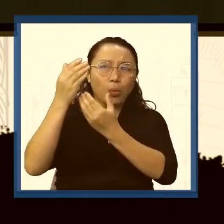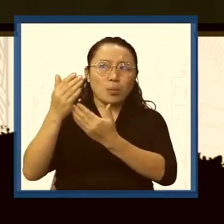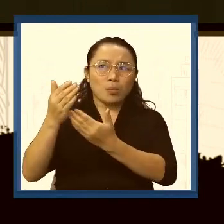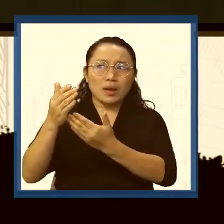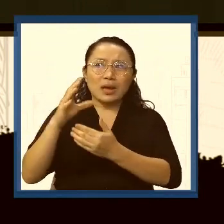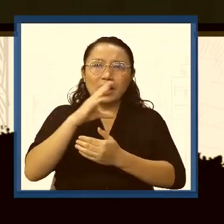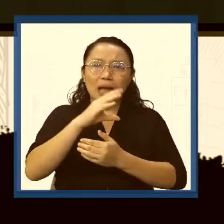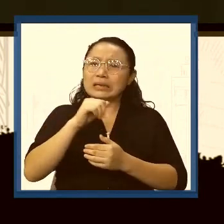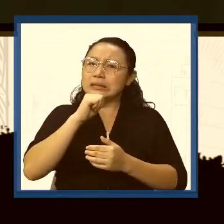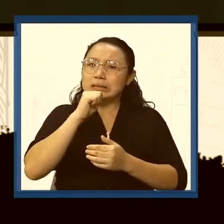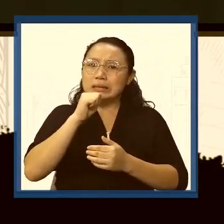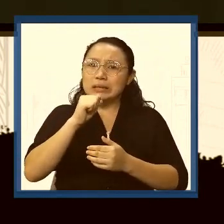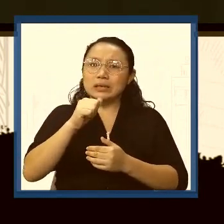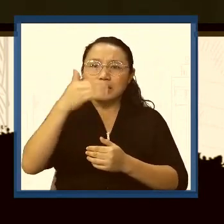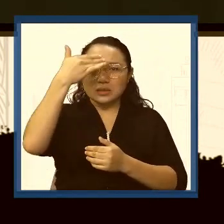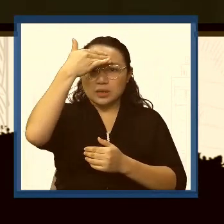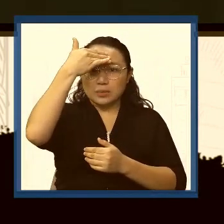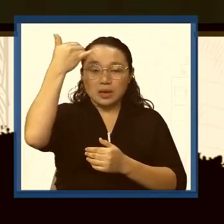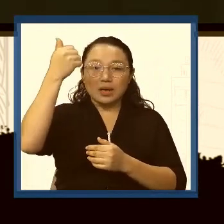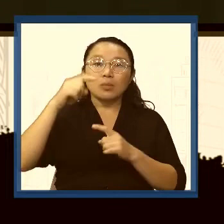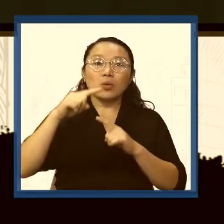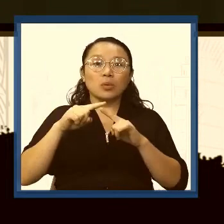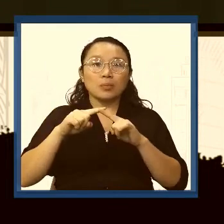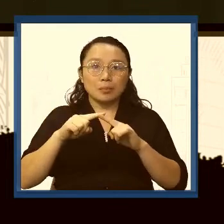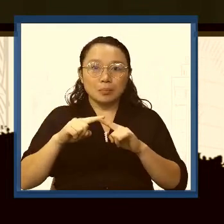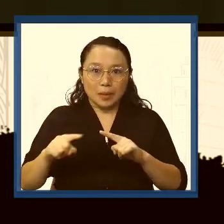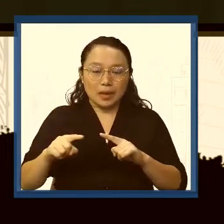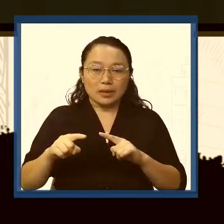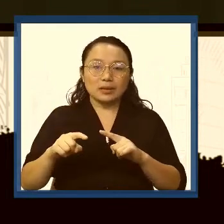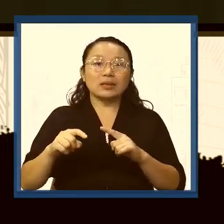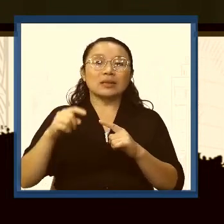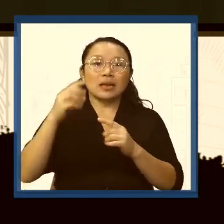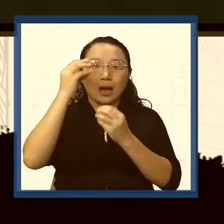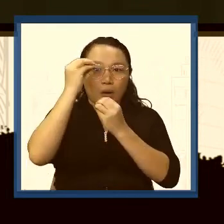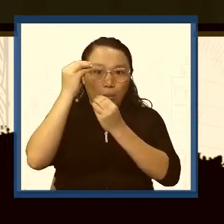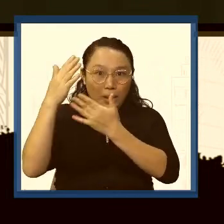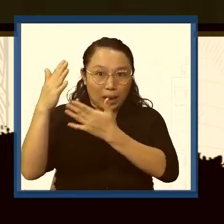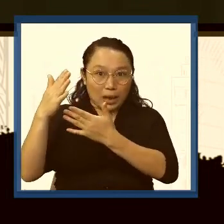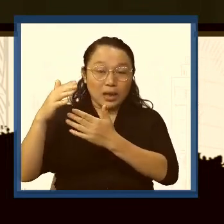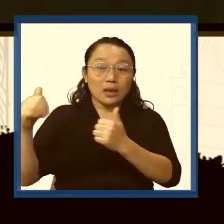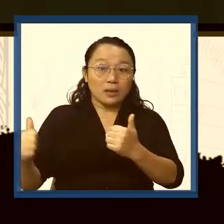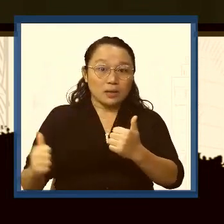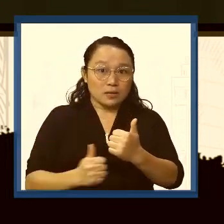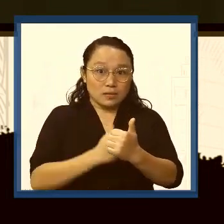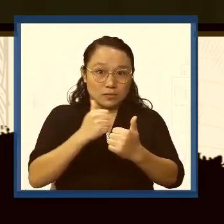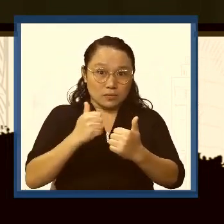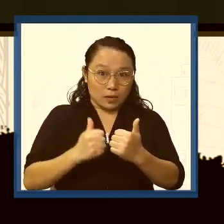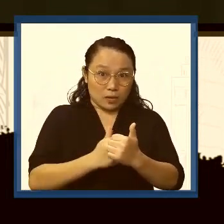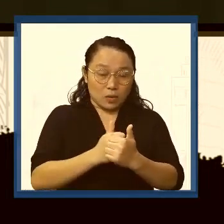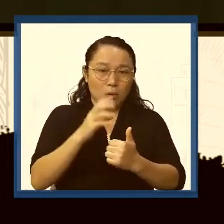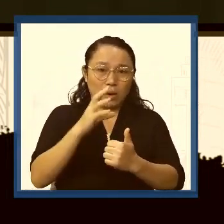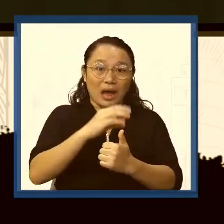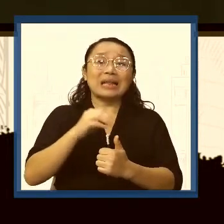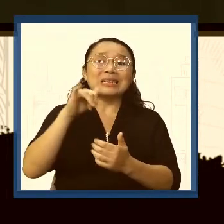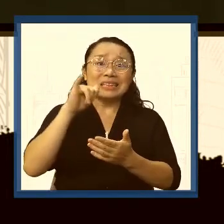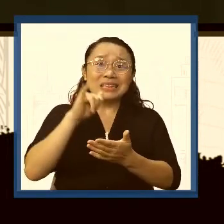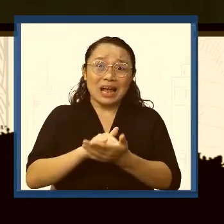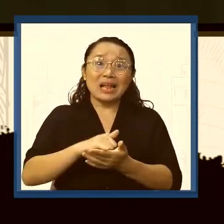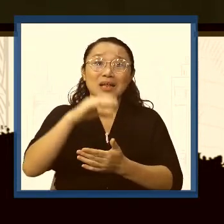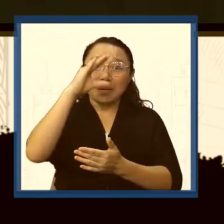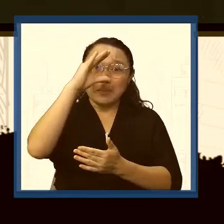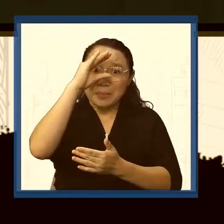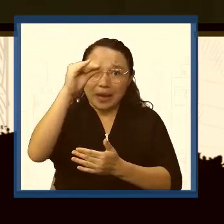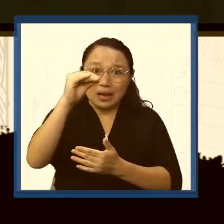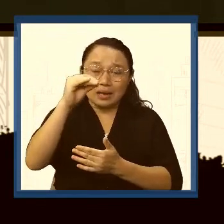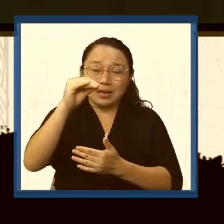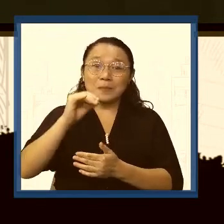dili malimot apan sumala pa, siya nagatuman, nagasunod niini. Kining maong tao sumala sa balang